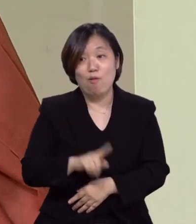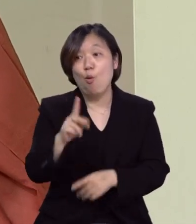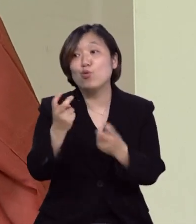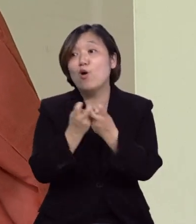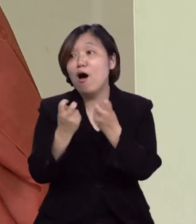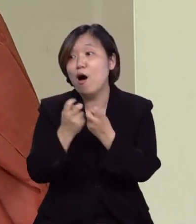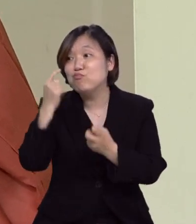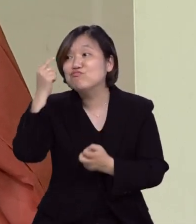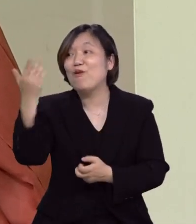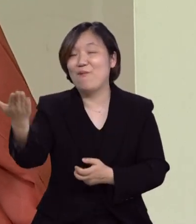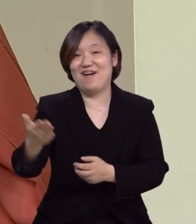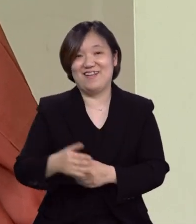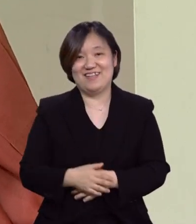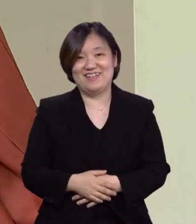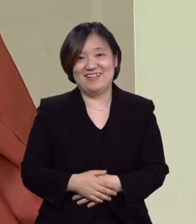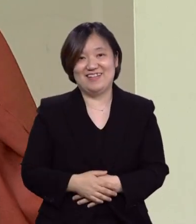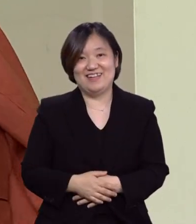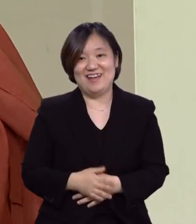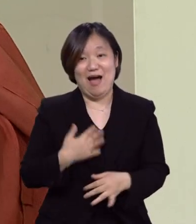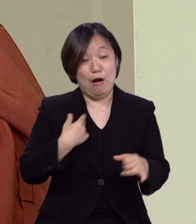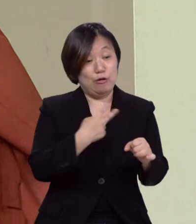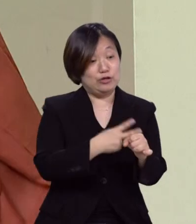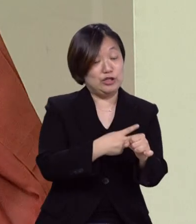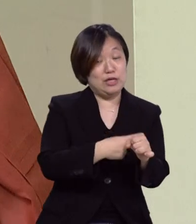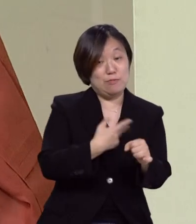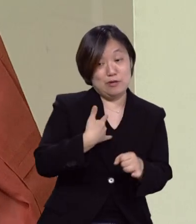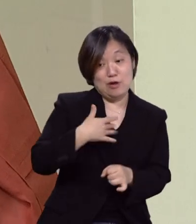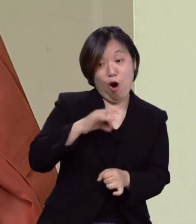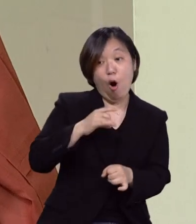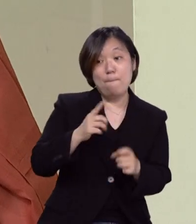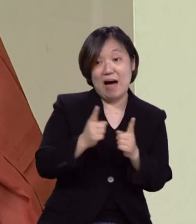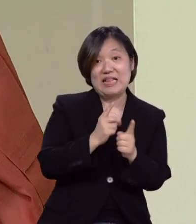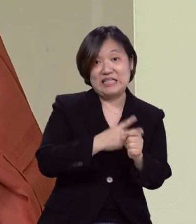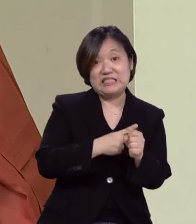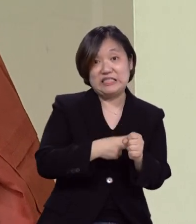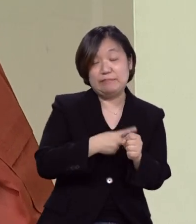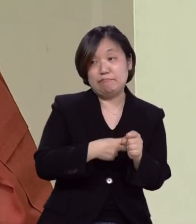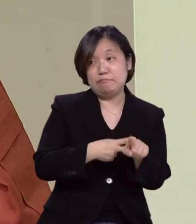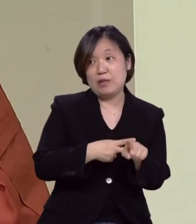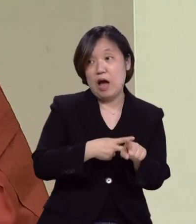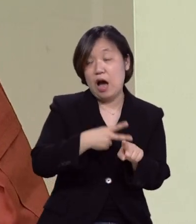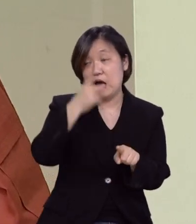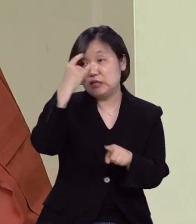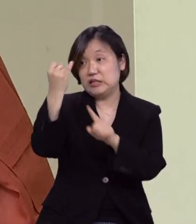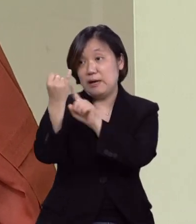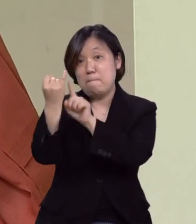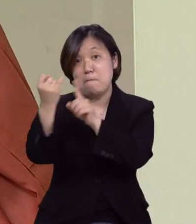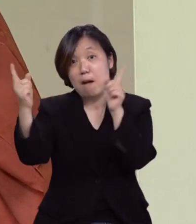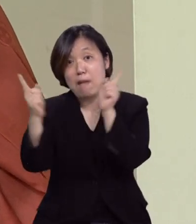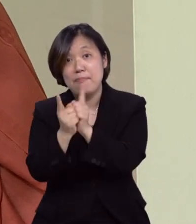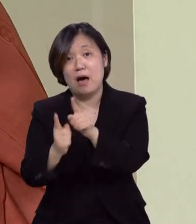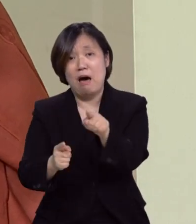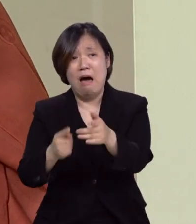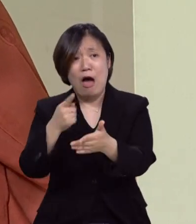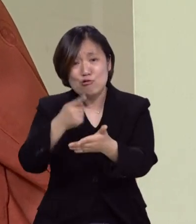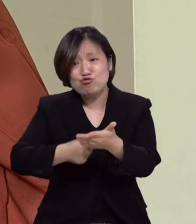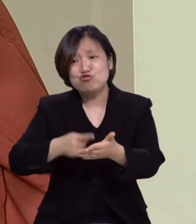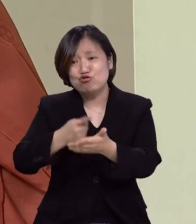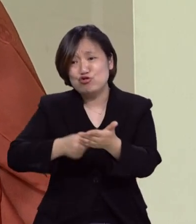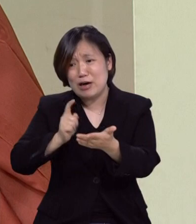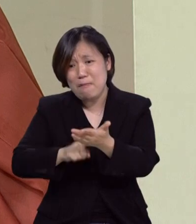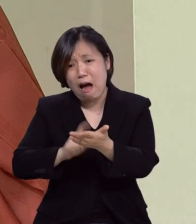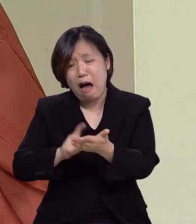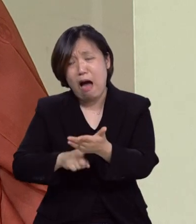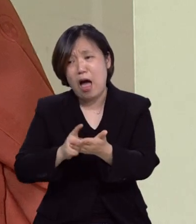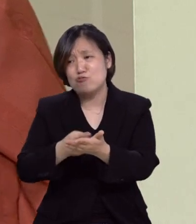외국인 의사도 놀래가지고 처음에 그 형각 스님을 진로해 준 선생님 수술 안 하면 스님 죽습니다 했던 그